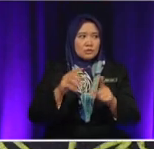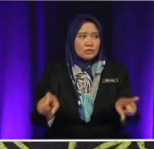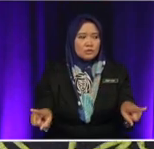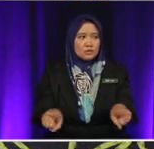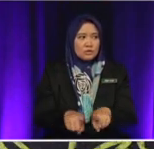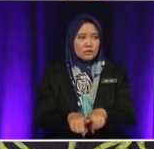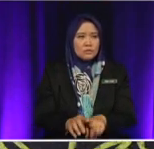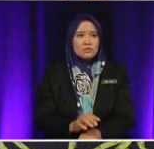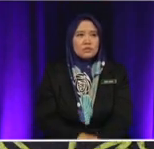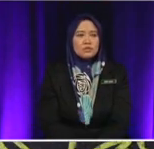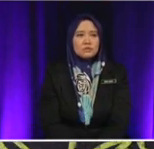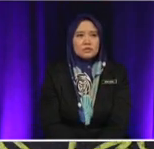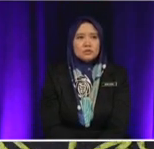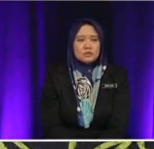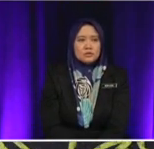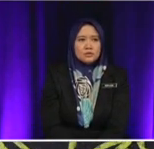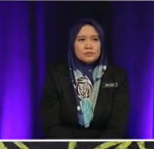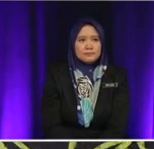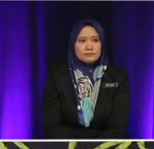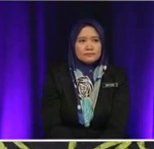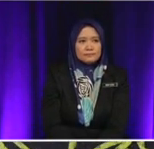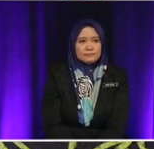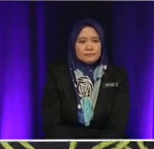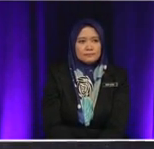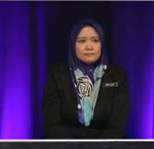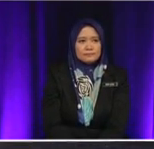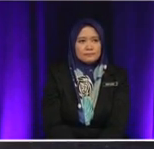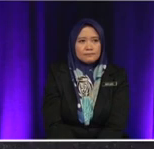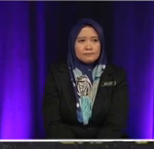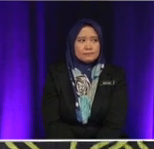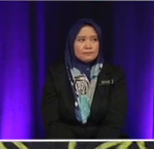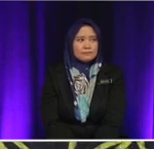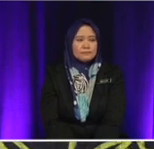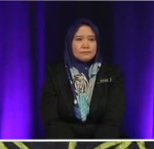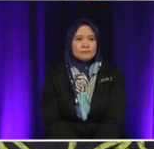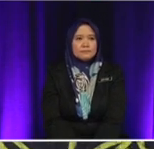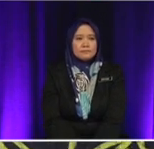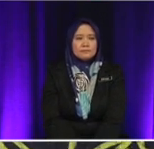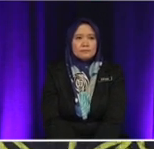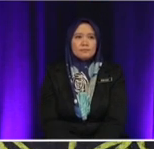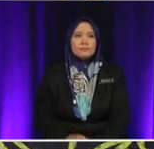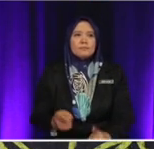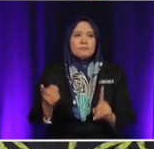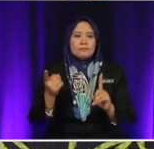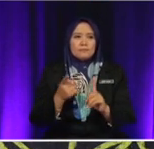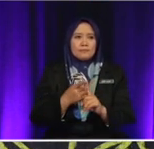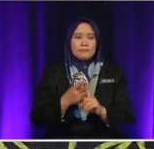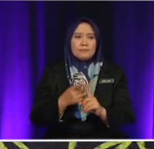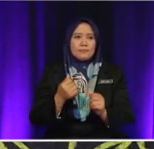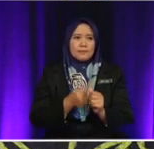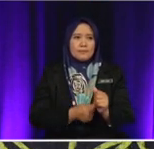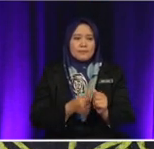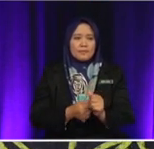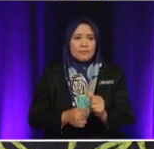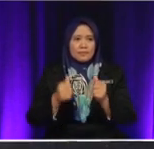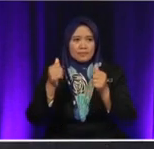Okey, proses untuk mencapai matlamat bersama dalam kumpulan dinamika ialah yang pertama, setiap ahli kumpulan